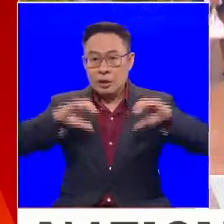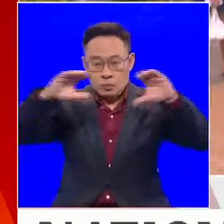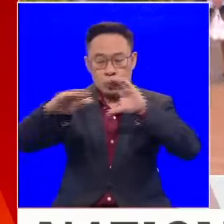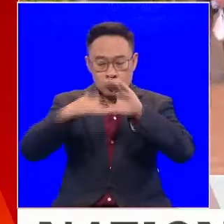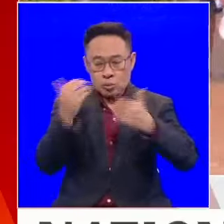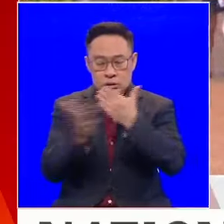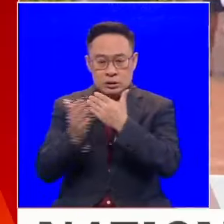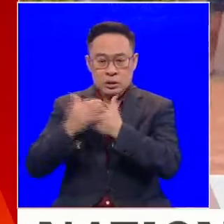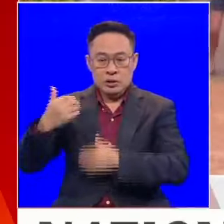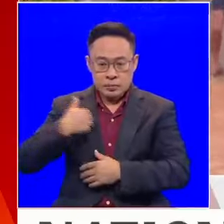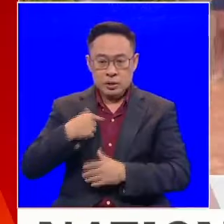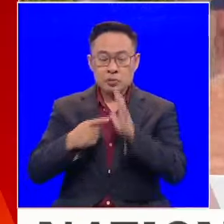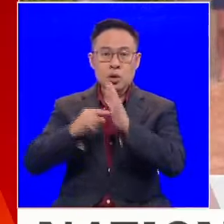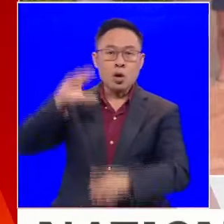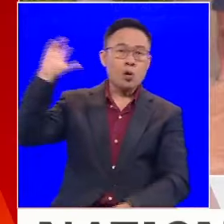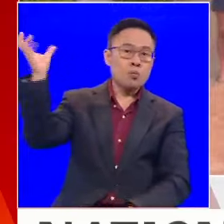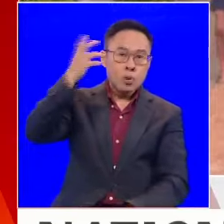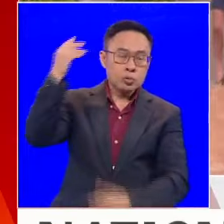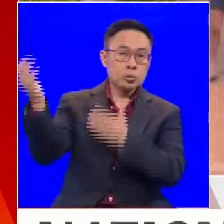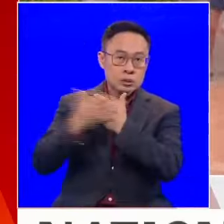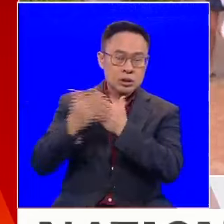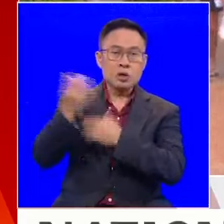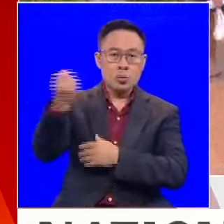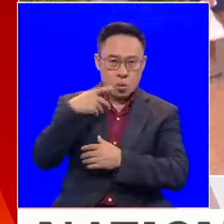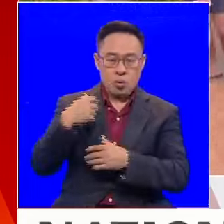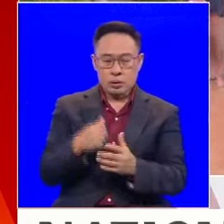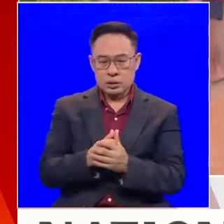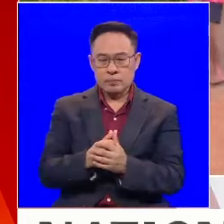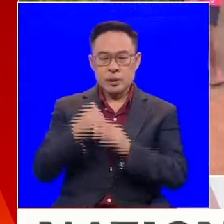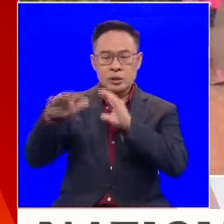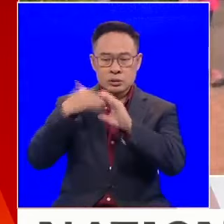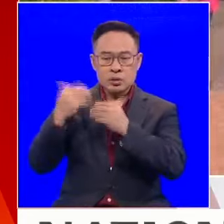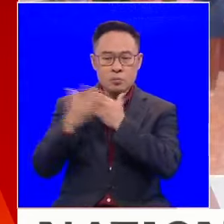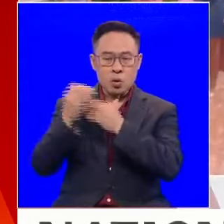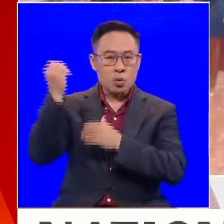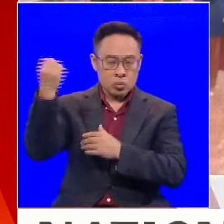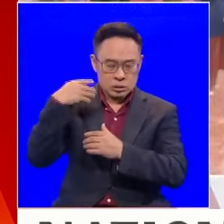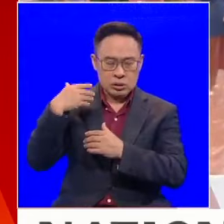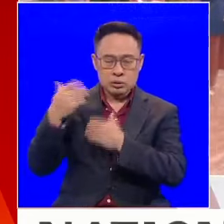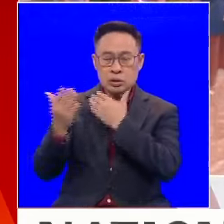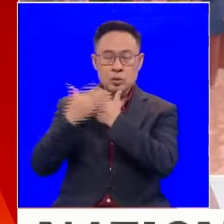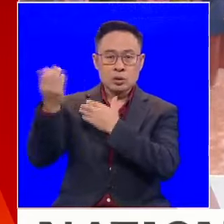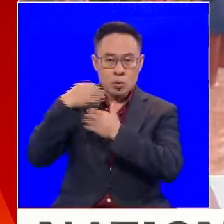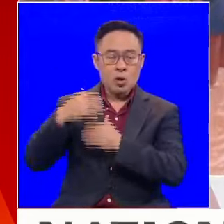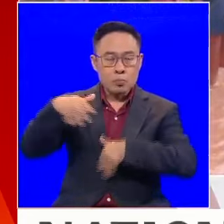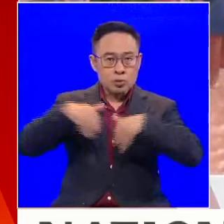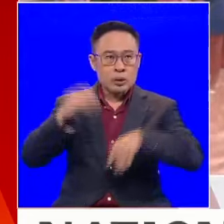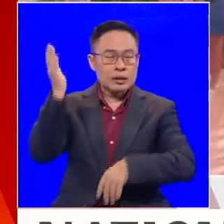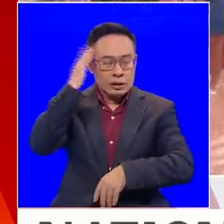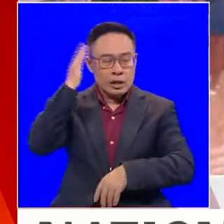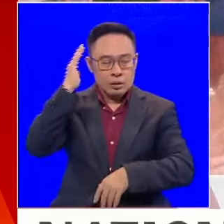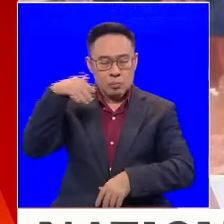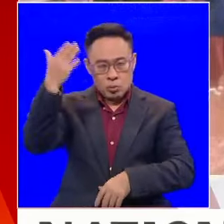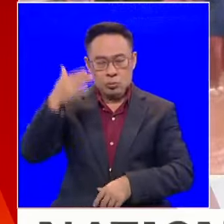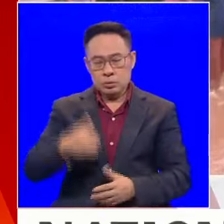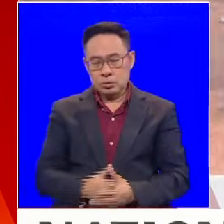ถ้าพายุอย่างพายุเข้าก็อย่างพายุอย่างยายลืมจือเนี่ยแล้วก็ คือถ้ามีเตือนแจ้งผ่านโทรศัพท์ก็ดี เจ้า แต่ตอน